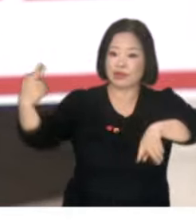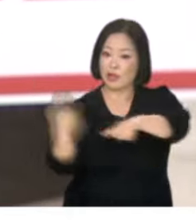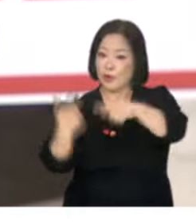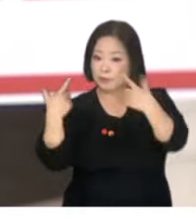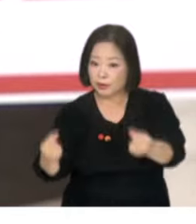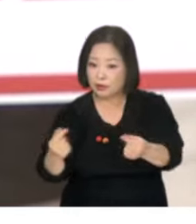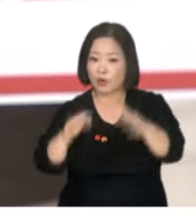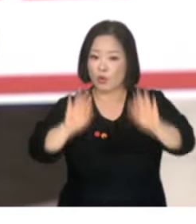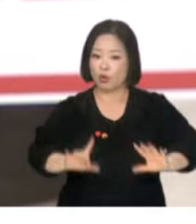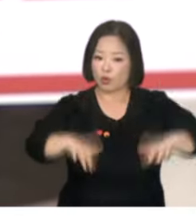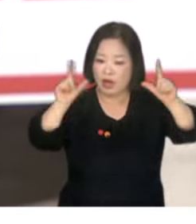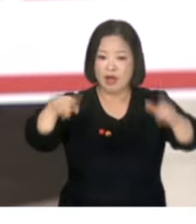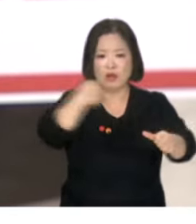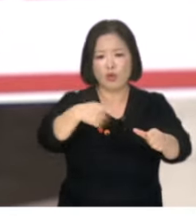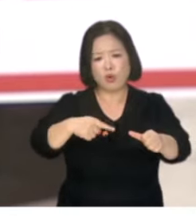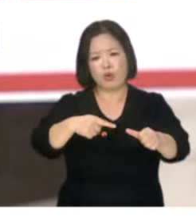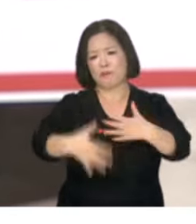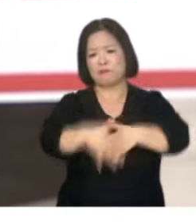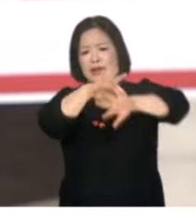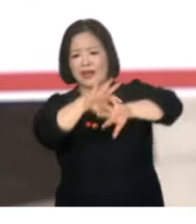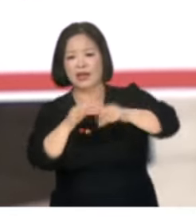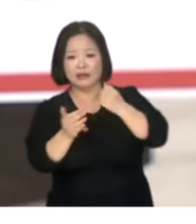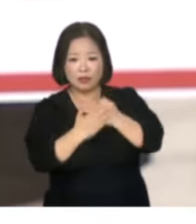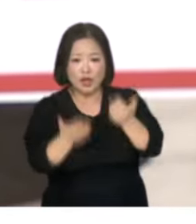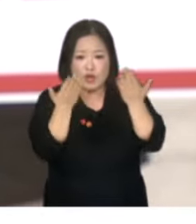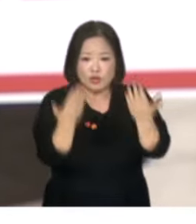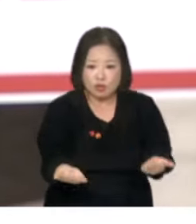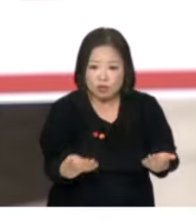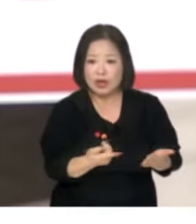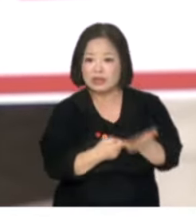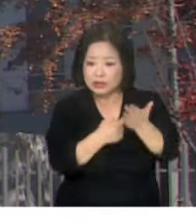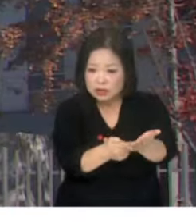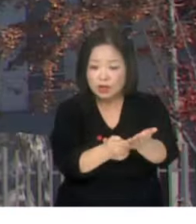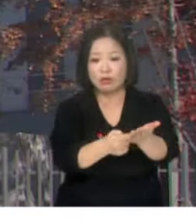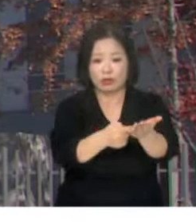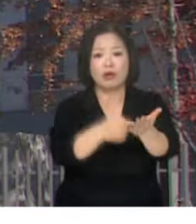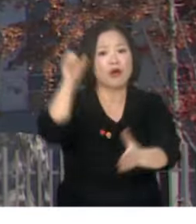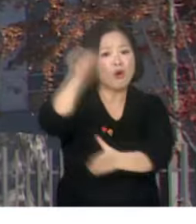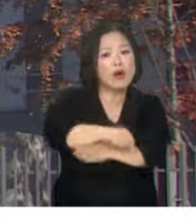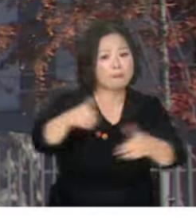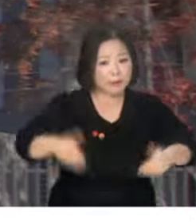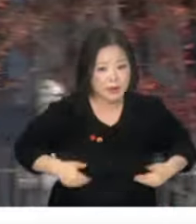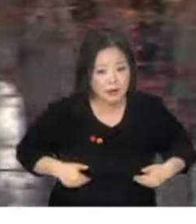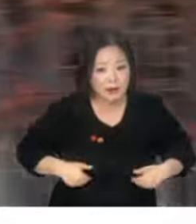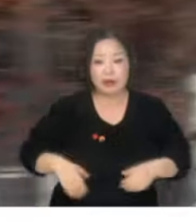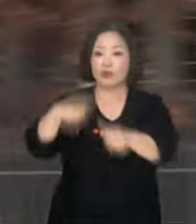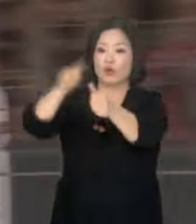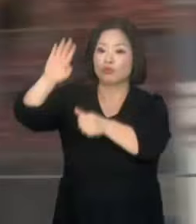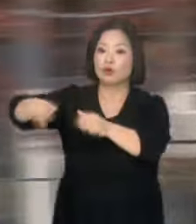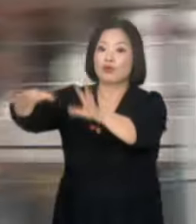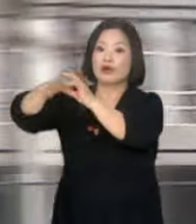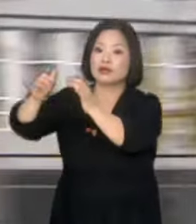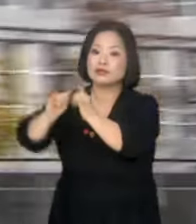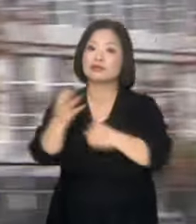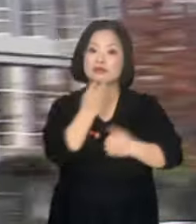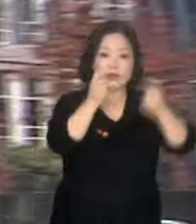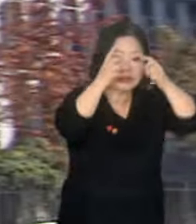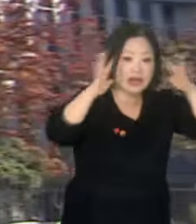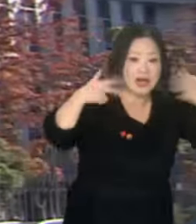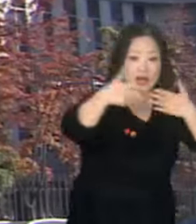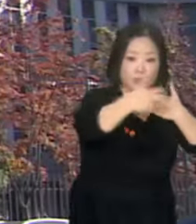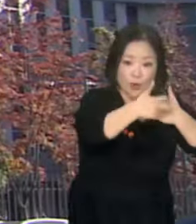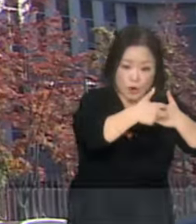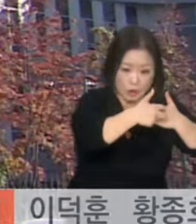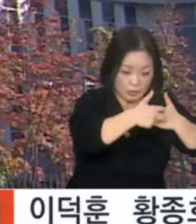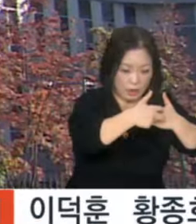올해 교육은 불가능한 상황으로 휴학은 당장 승인이 되어야 합니다. 교육부 관계자는 서울대 의대 감사 내용과